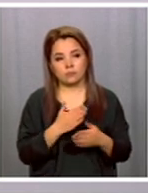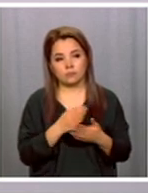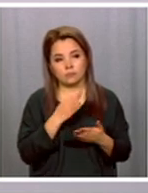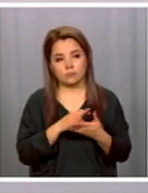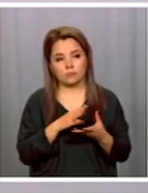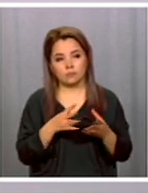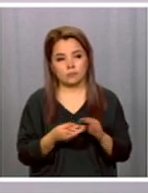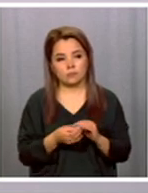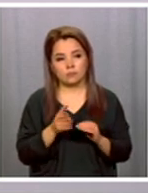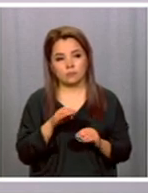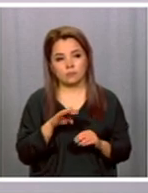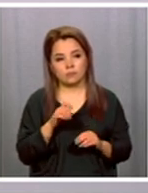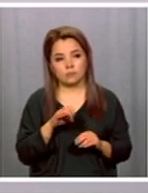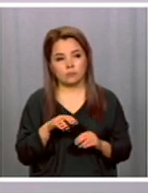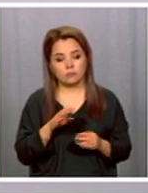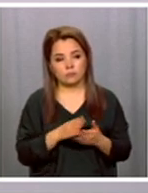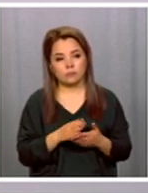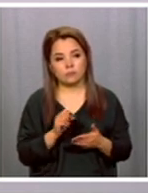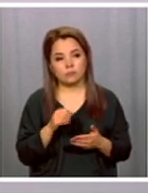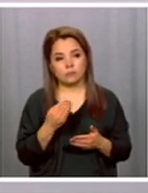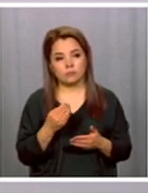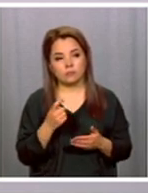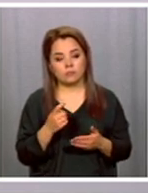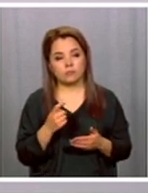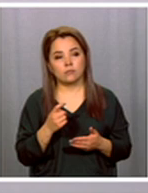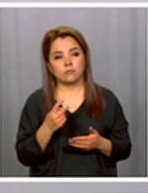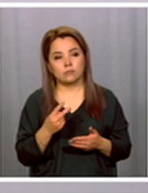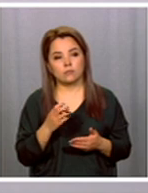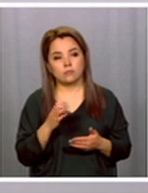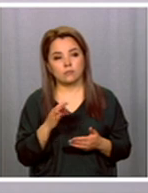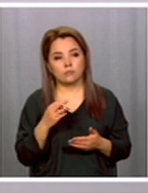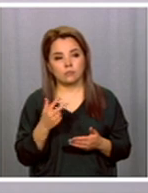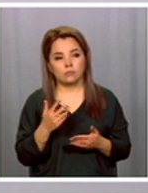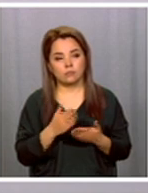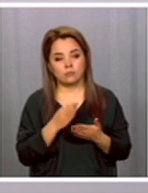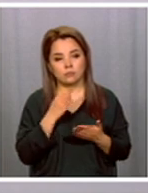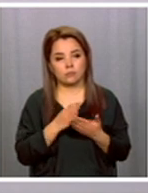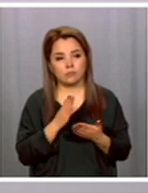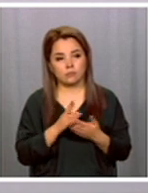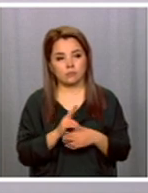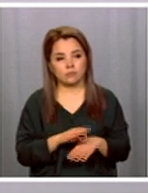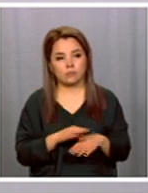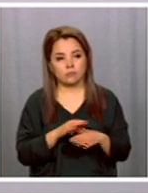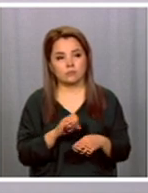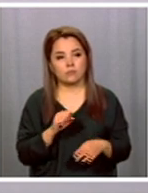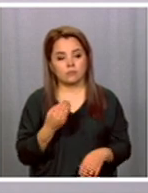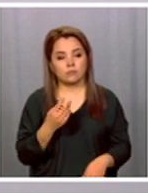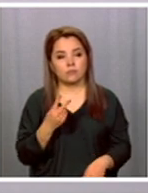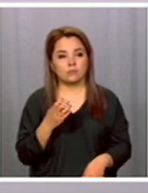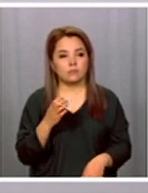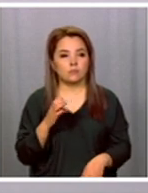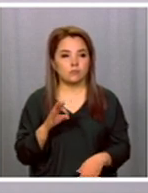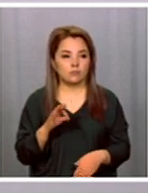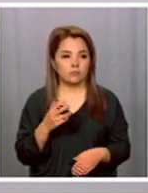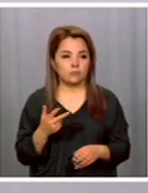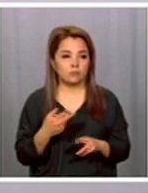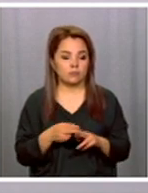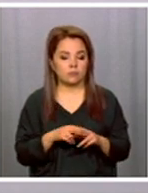нәтижесінде натрий хлориді және H2CO3 түзілу керек. Бірақ H2CO3 ол көмір қышқылы, және